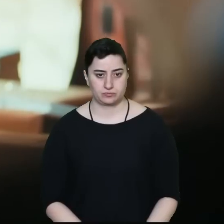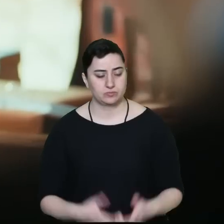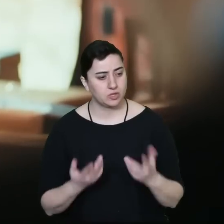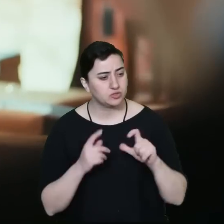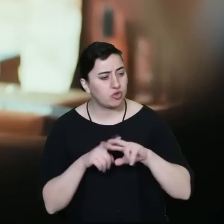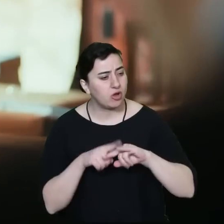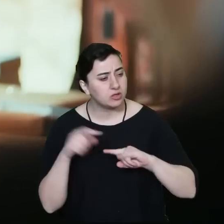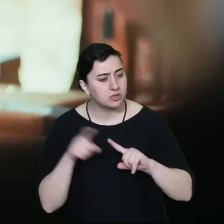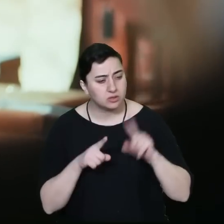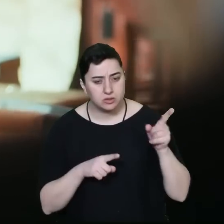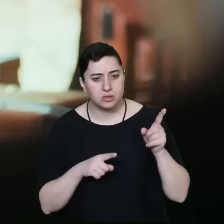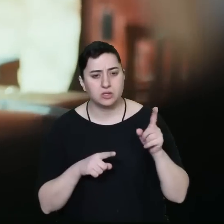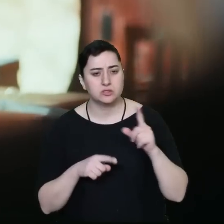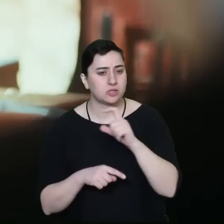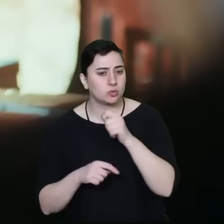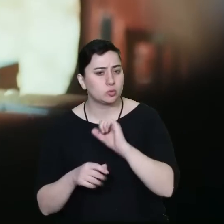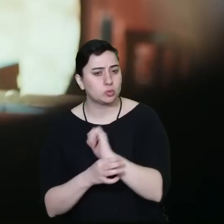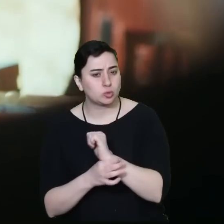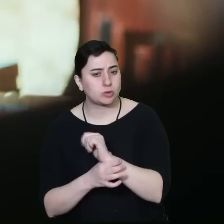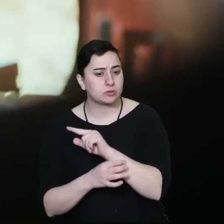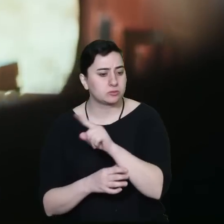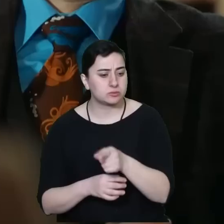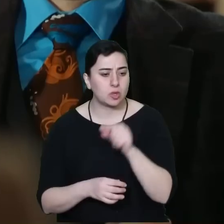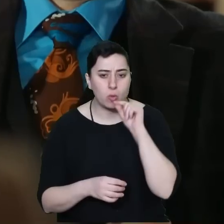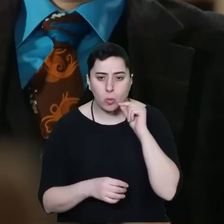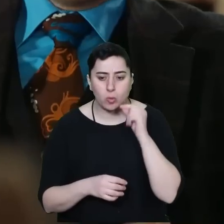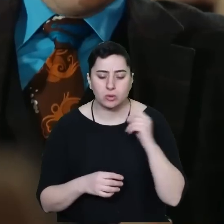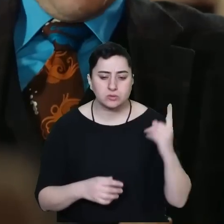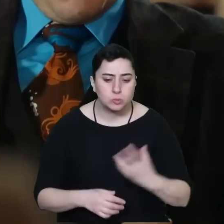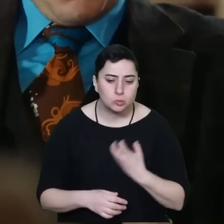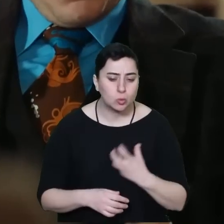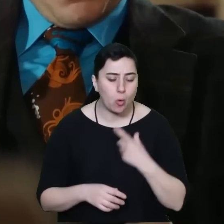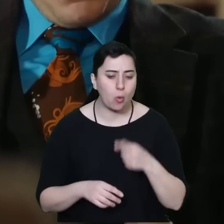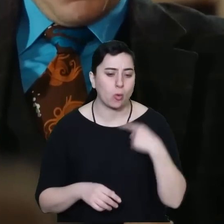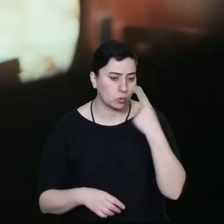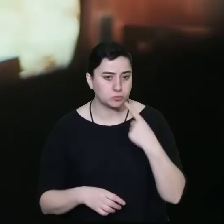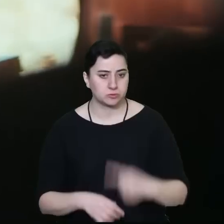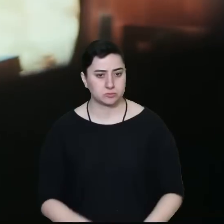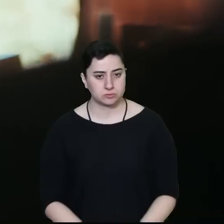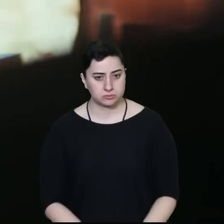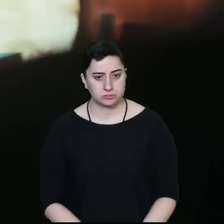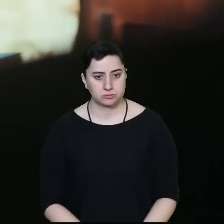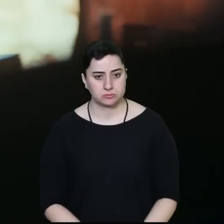Zaten Cahit'in Celal Usta ile oğlu arasında yaşananlardan etkilenmesi de hep bu yüzden.